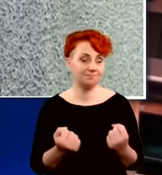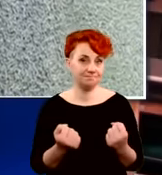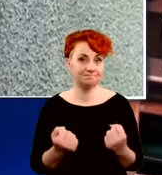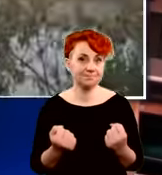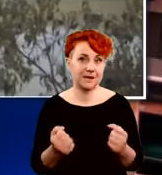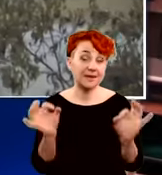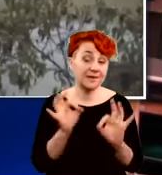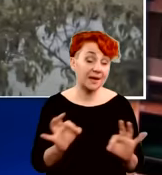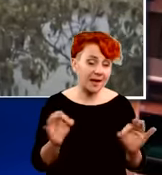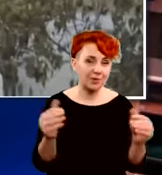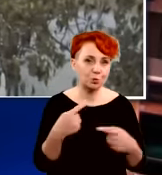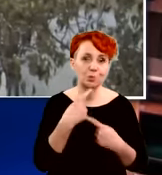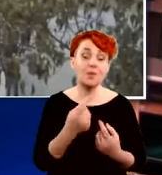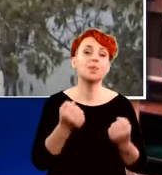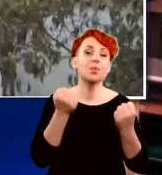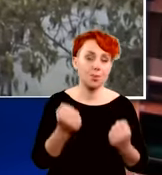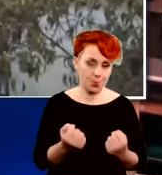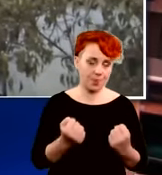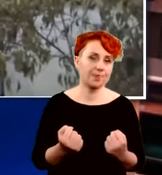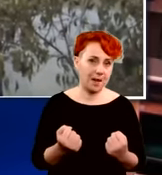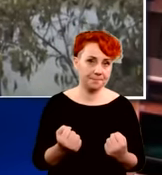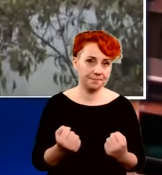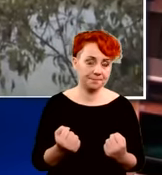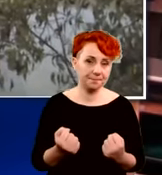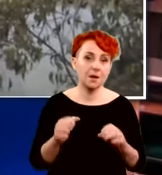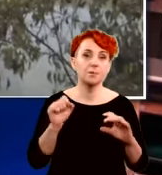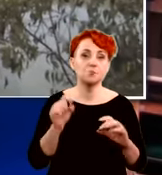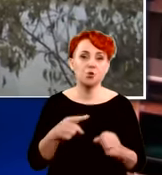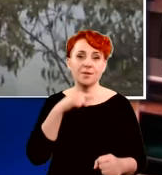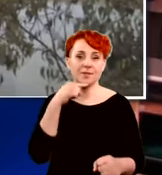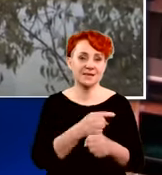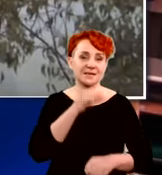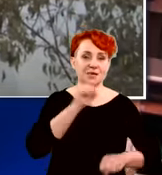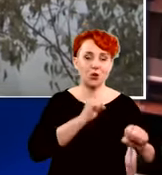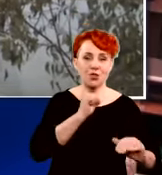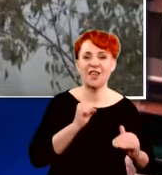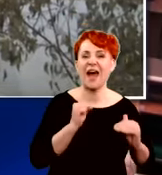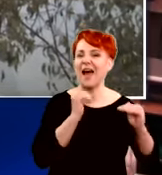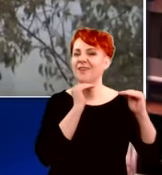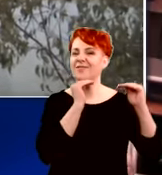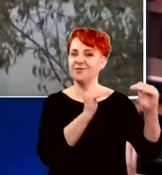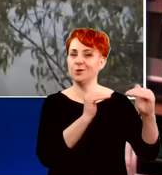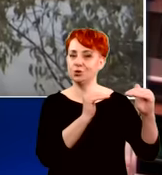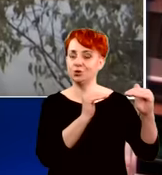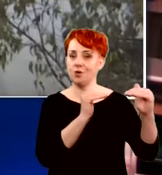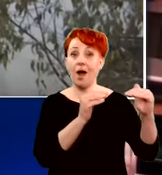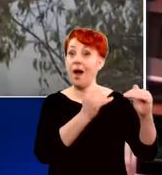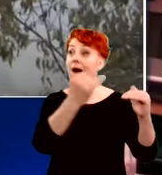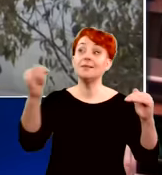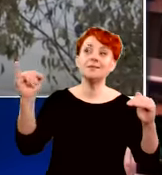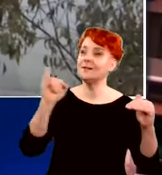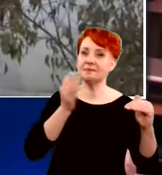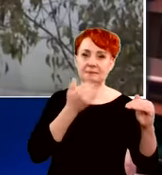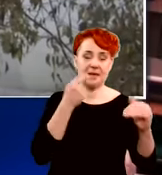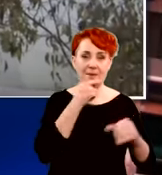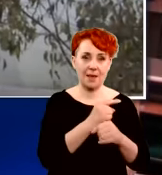delikatne określenie, bo mamy decyzję Sądu Najwyższego. Nie ma innej w tej sprawie. W sprawie